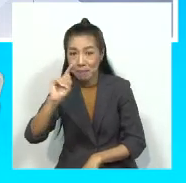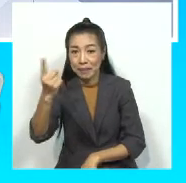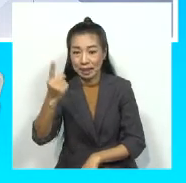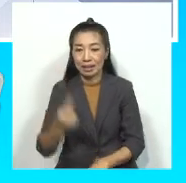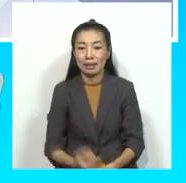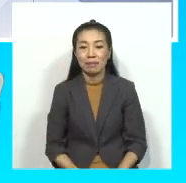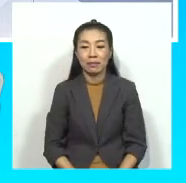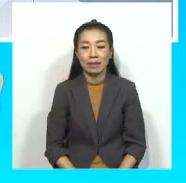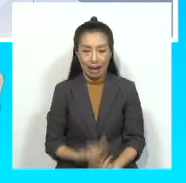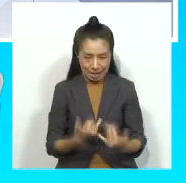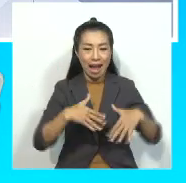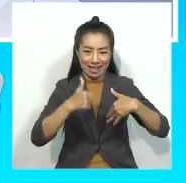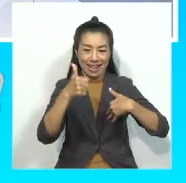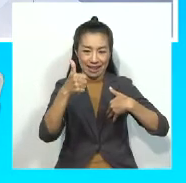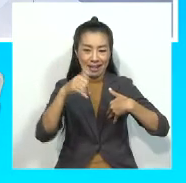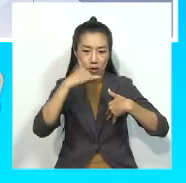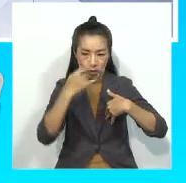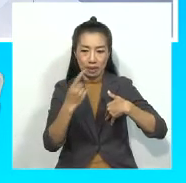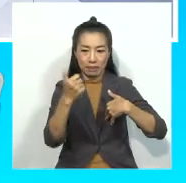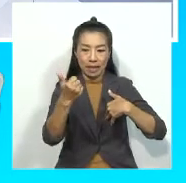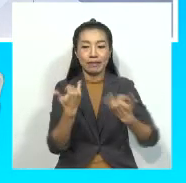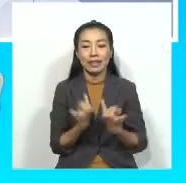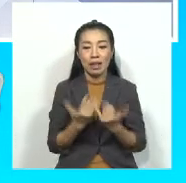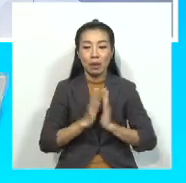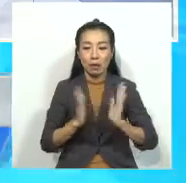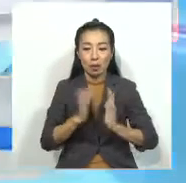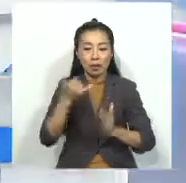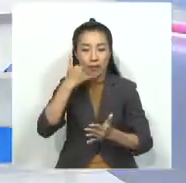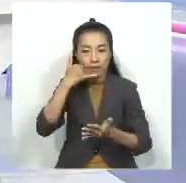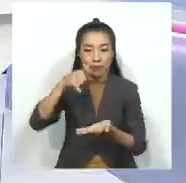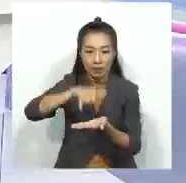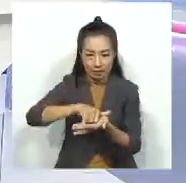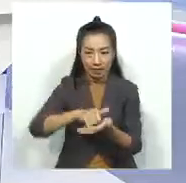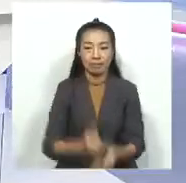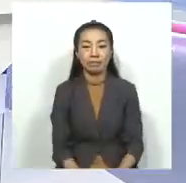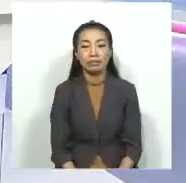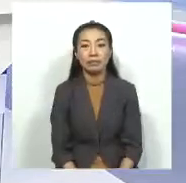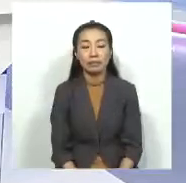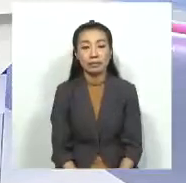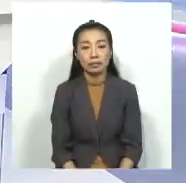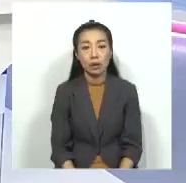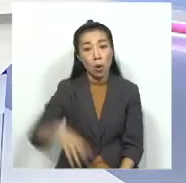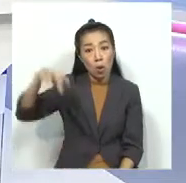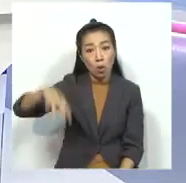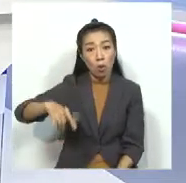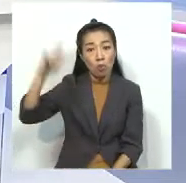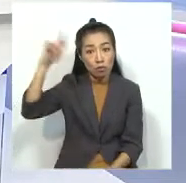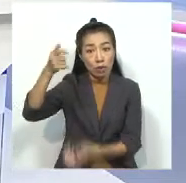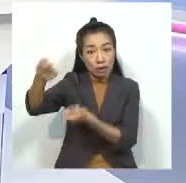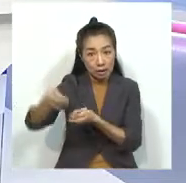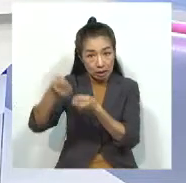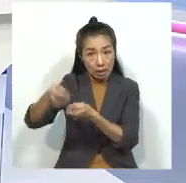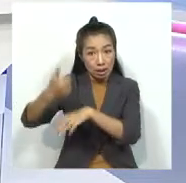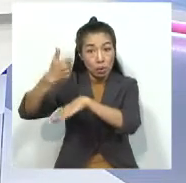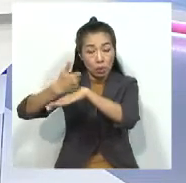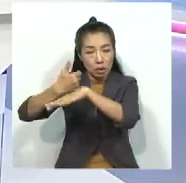ะคะ ยินดีครับผม ค่ะ ขอบคุณมากครับสวัสดีครับ ขอบคุณมากๆนะคะค่ะท่านอธิบดีกรมฝนหลวงและการบินเกษ